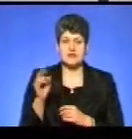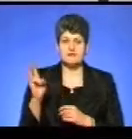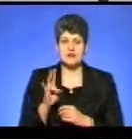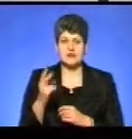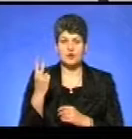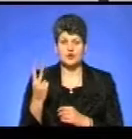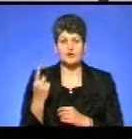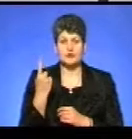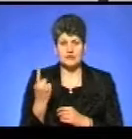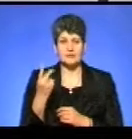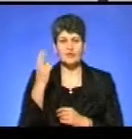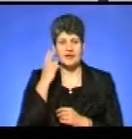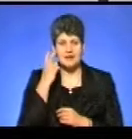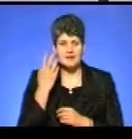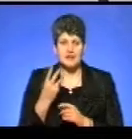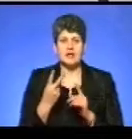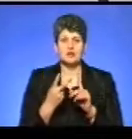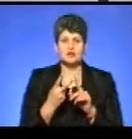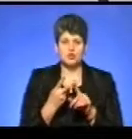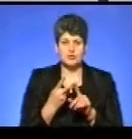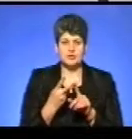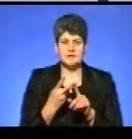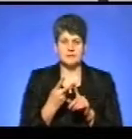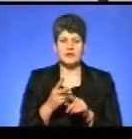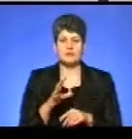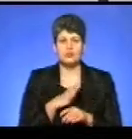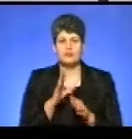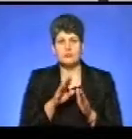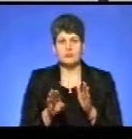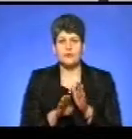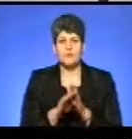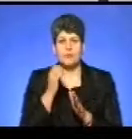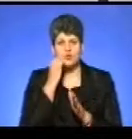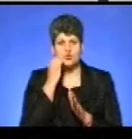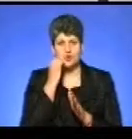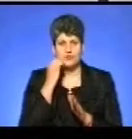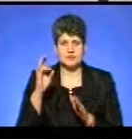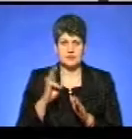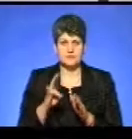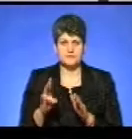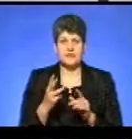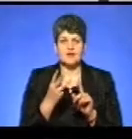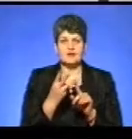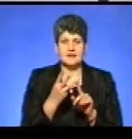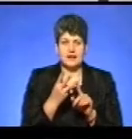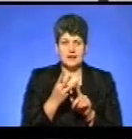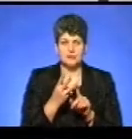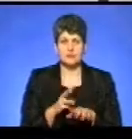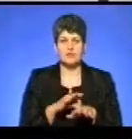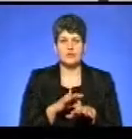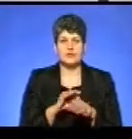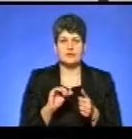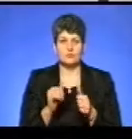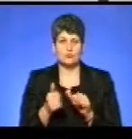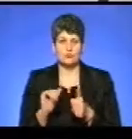Київського патріархату. Другий, Благовіщення Пресвятої Богородиці, був підпорядкований Московському патріархату. У третьому служіння велися